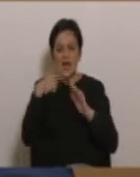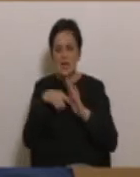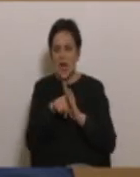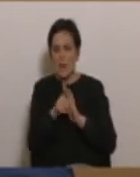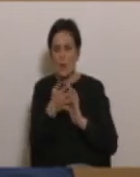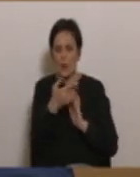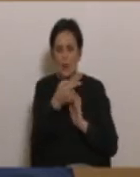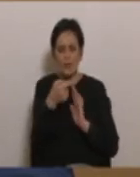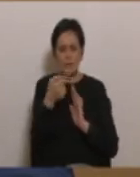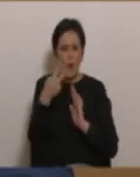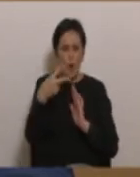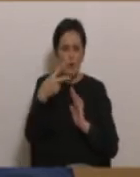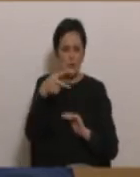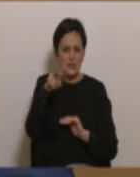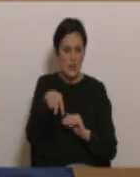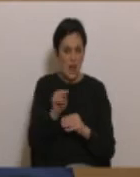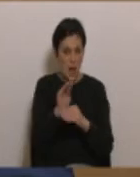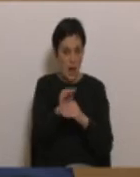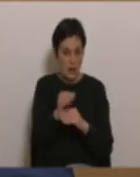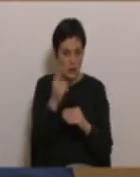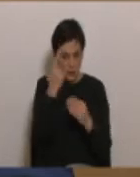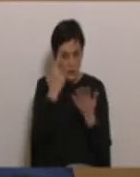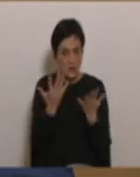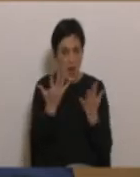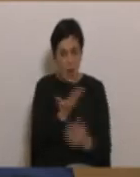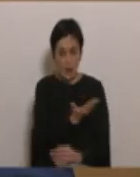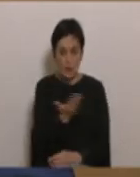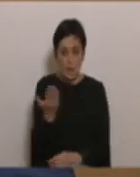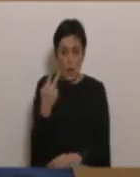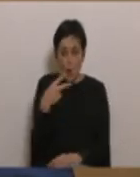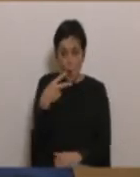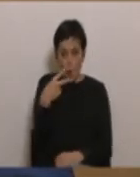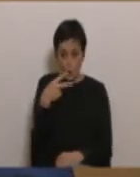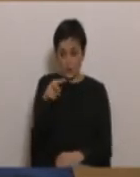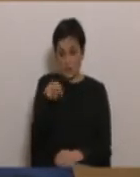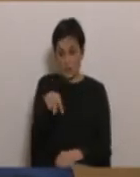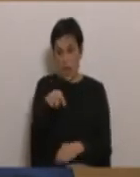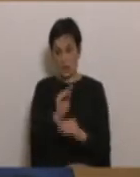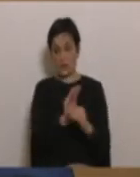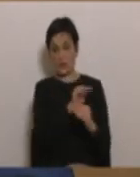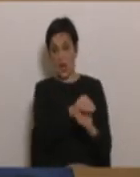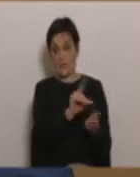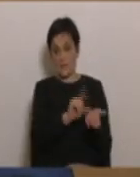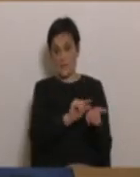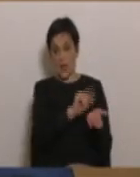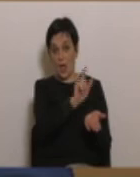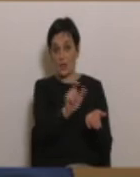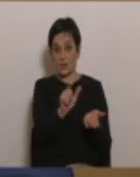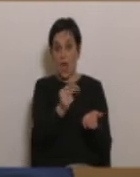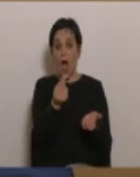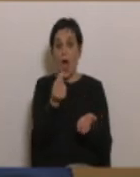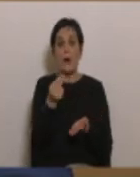20 ლარის ოდენობით. თქვენ წარმოგიდგინეთ ახლა, 20 ლარი დაემატება მათ და ეს